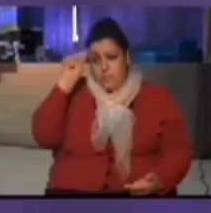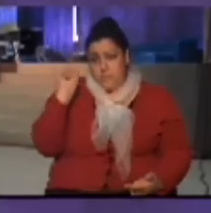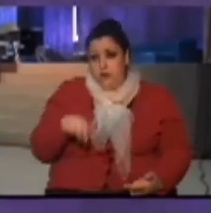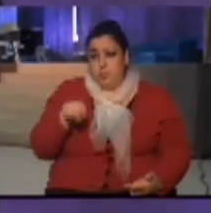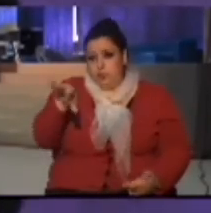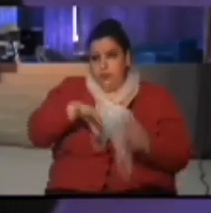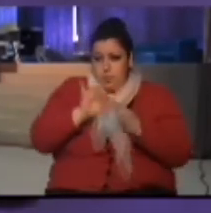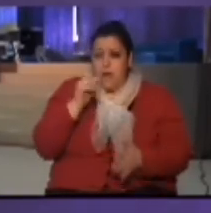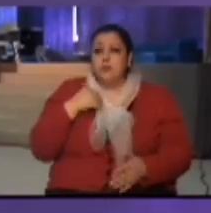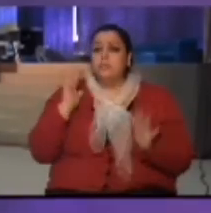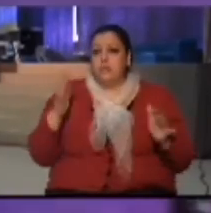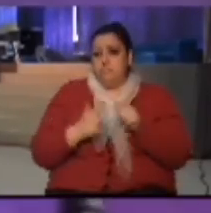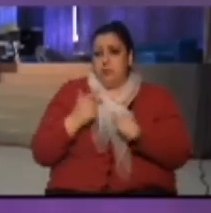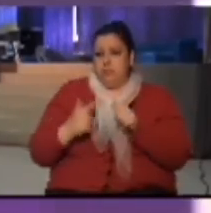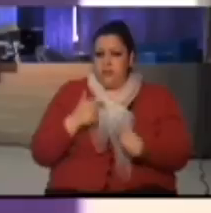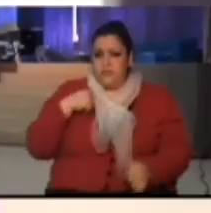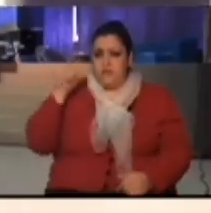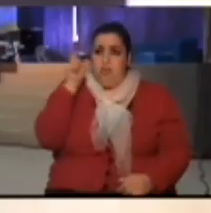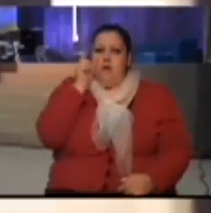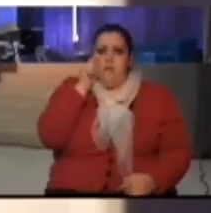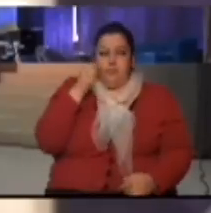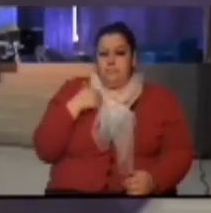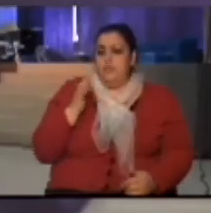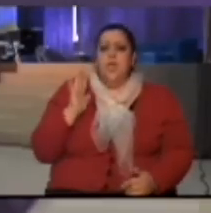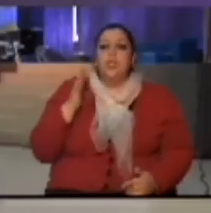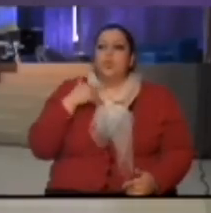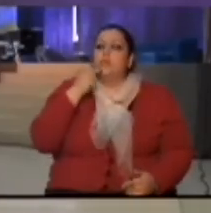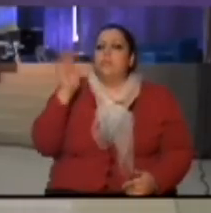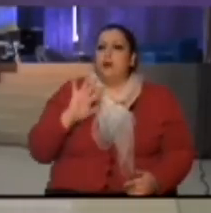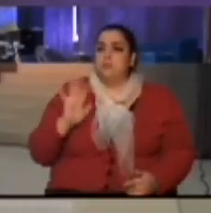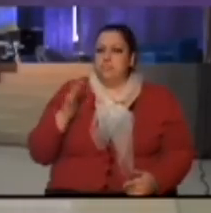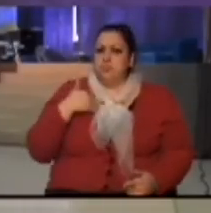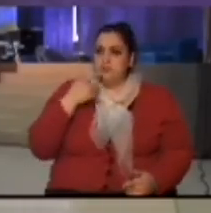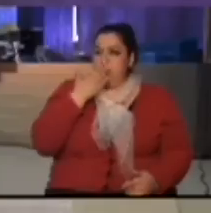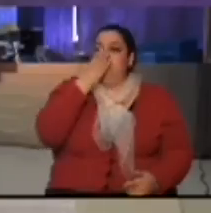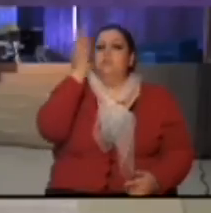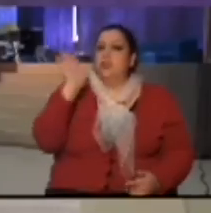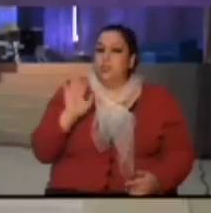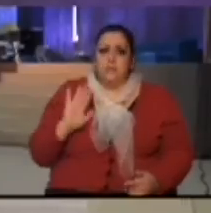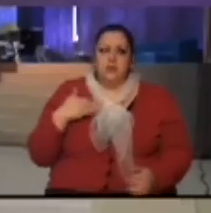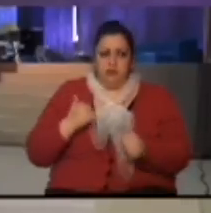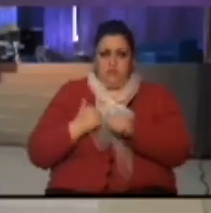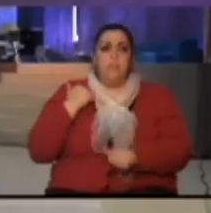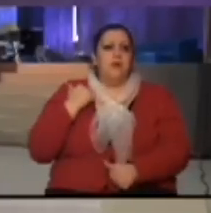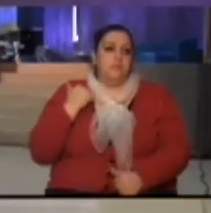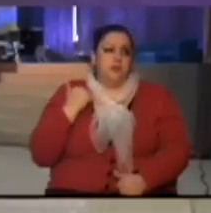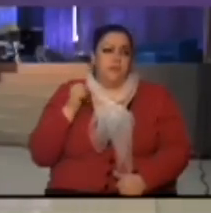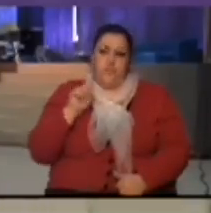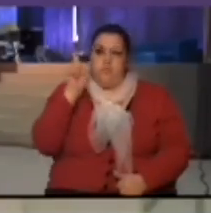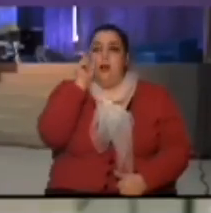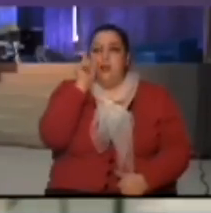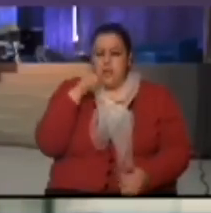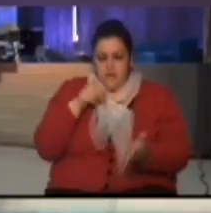եմ, ես հայապաշտ չեմ, ես աստվածապաշտ եմ, բայց